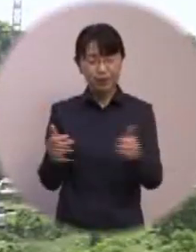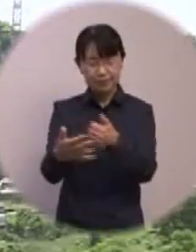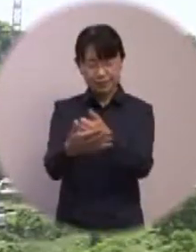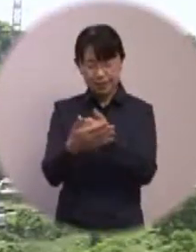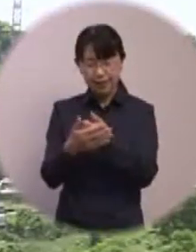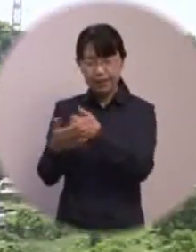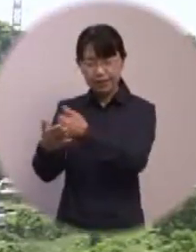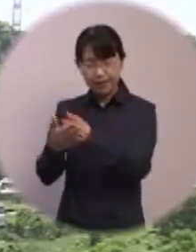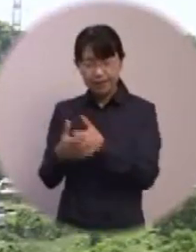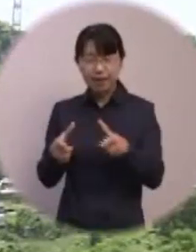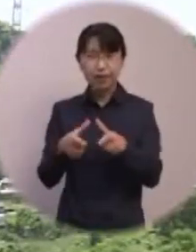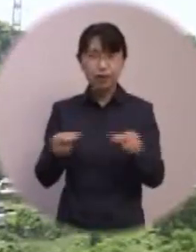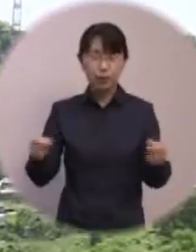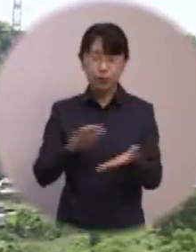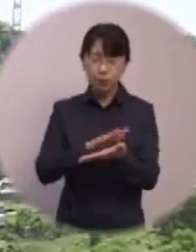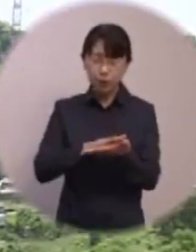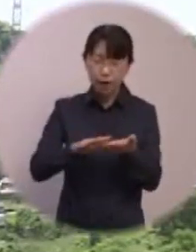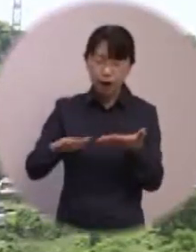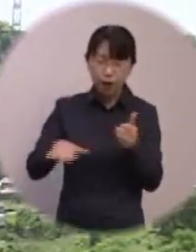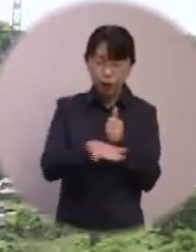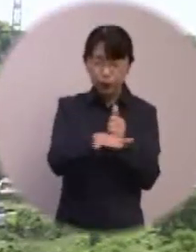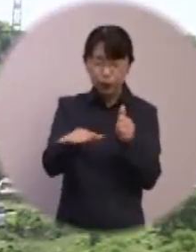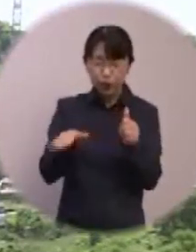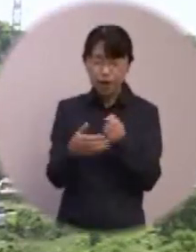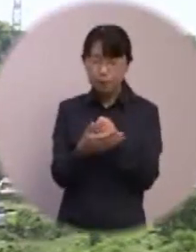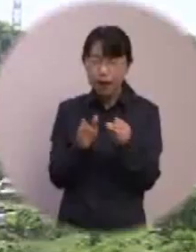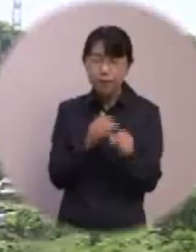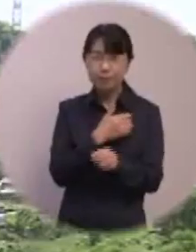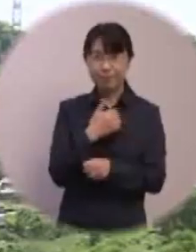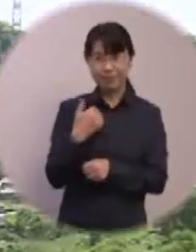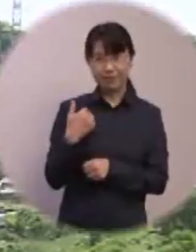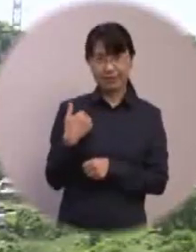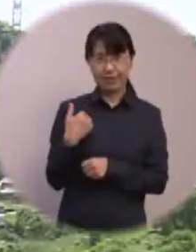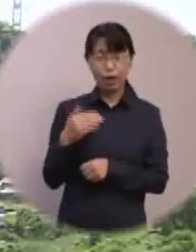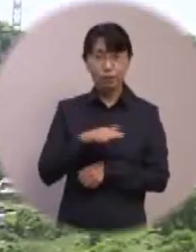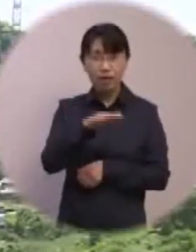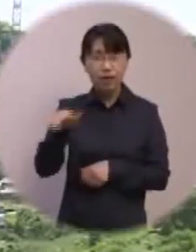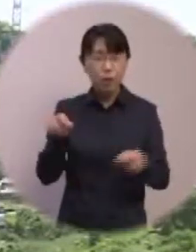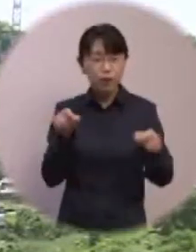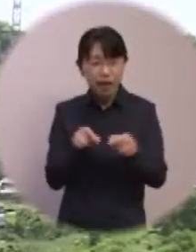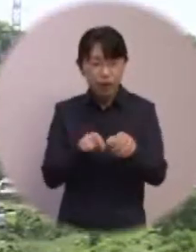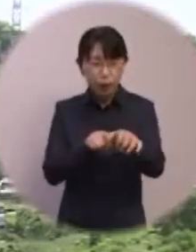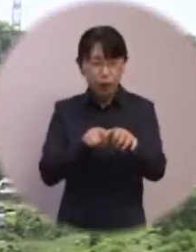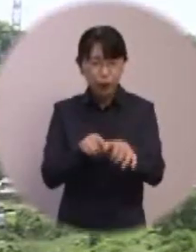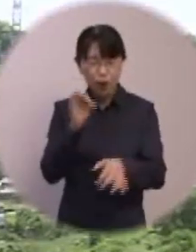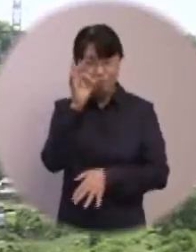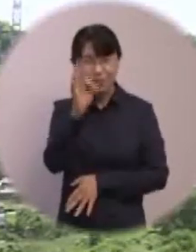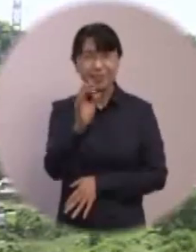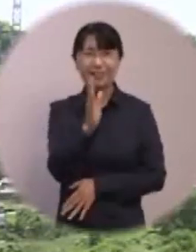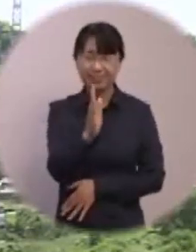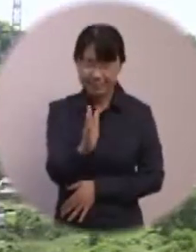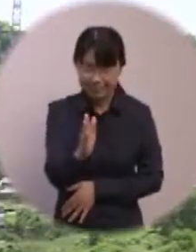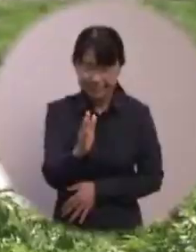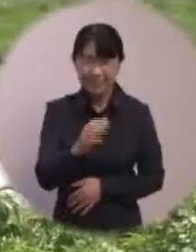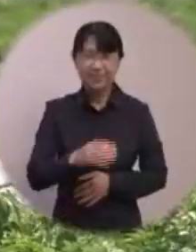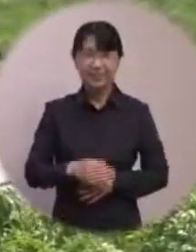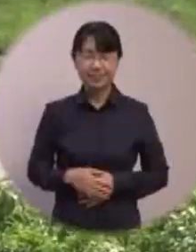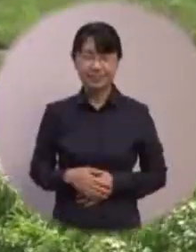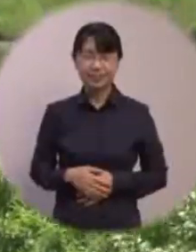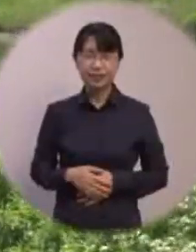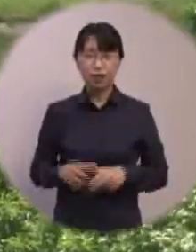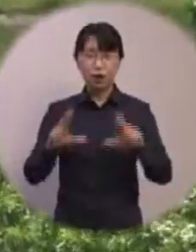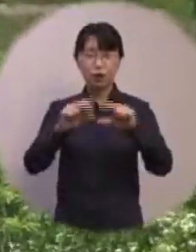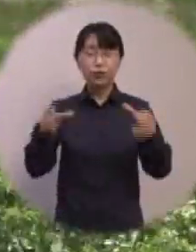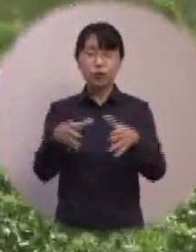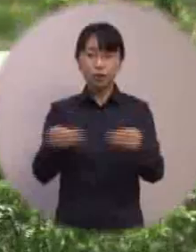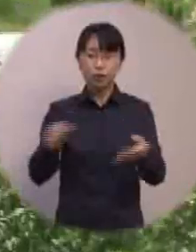られて日本の美しい原風景は守られているんですね。皆さんも身近な農村に注目してください。 富